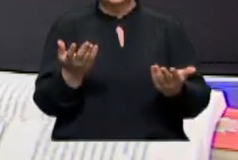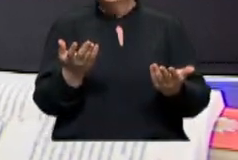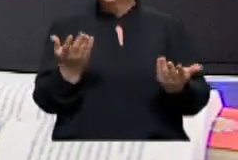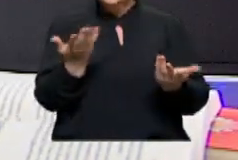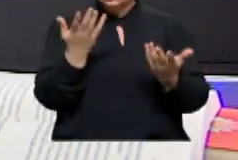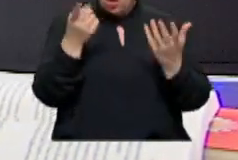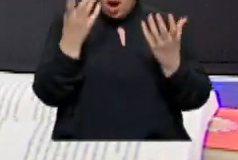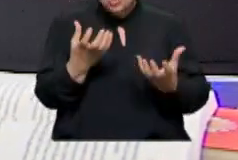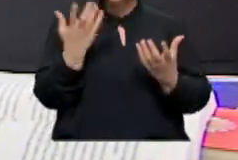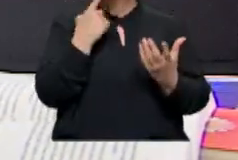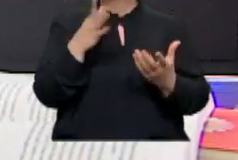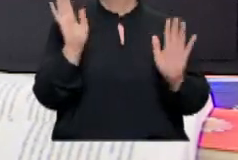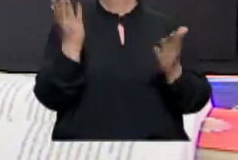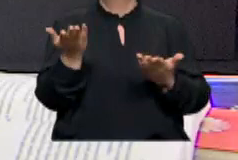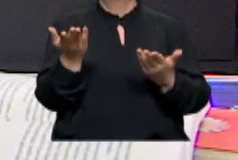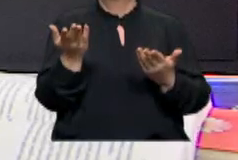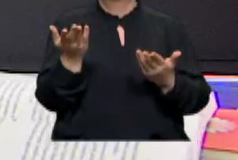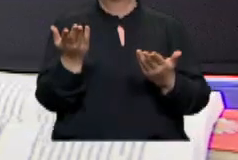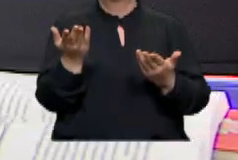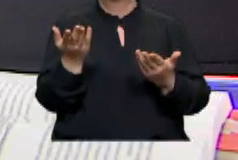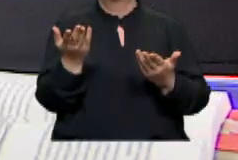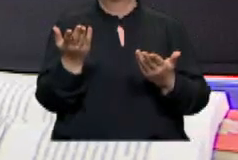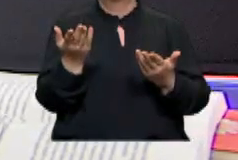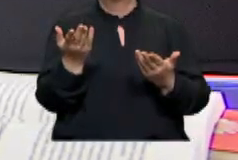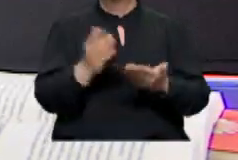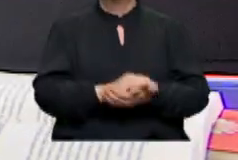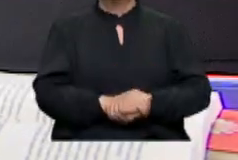Nasıl angarya? Bu angarya demek değil mi?